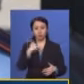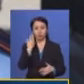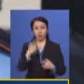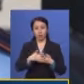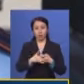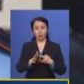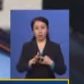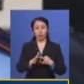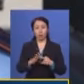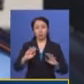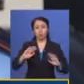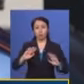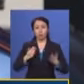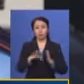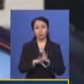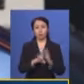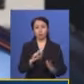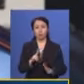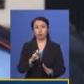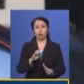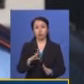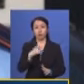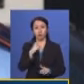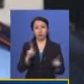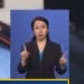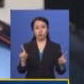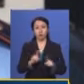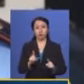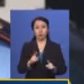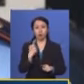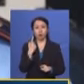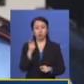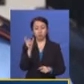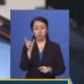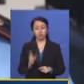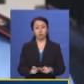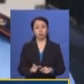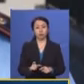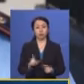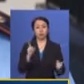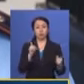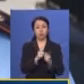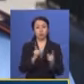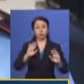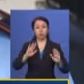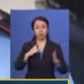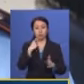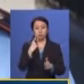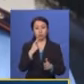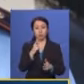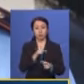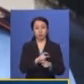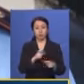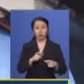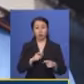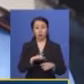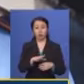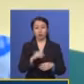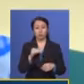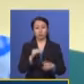дверь, звонят из случайно выбранную квартиру и говорят, что пришли к одному из жильцов. Встречаются случаи, когда жильцы сами отключают домофоны